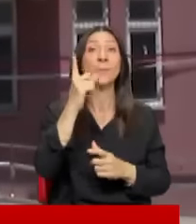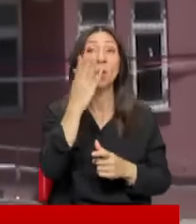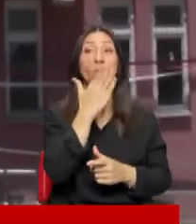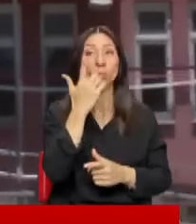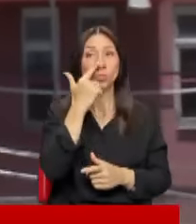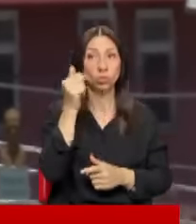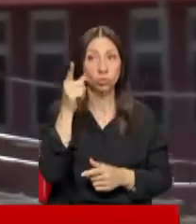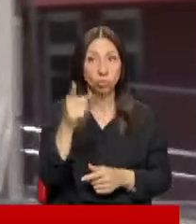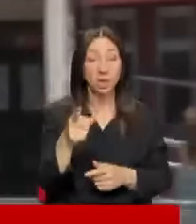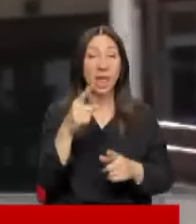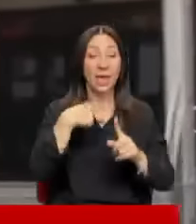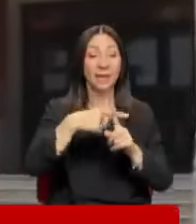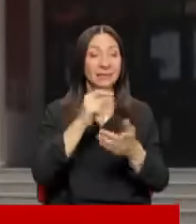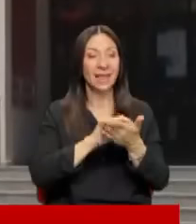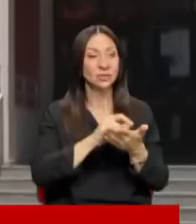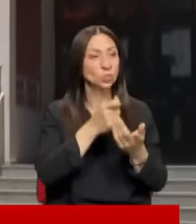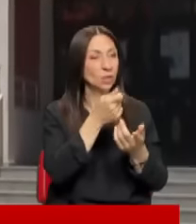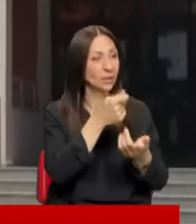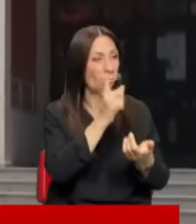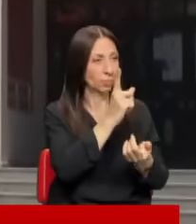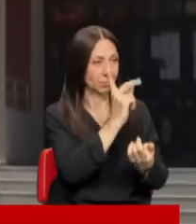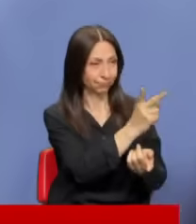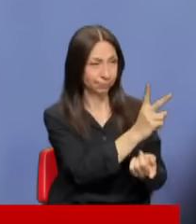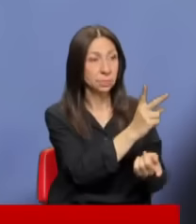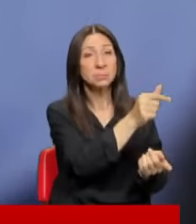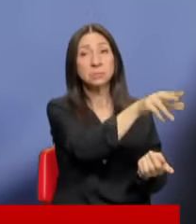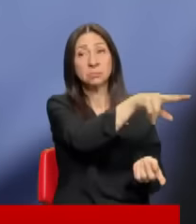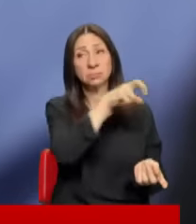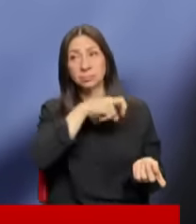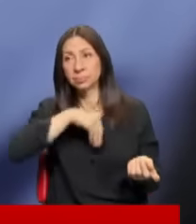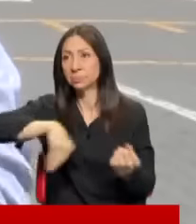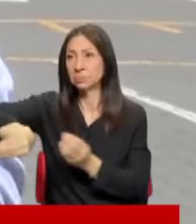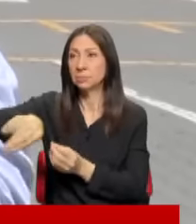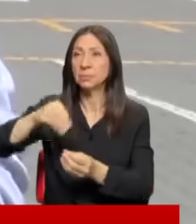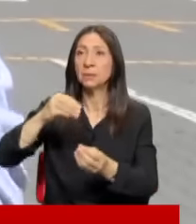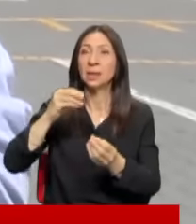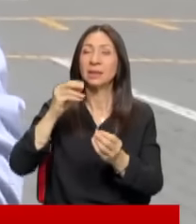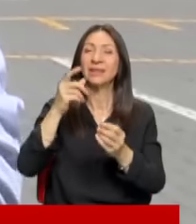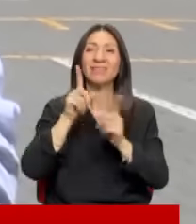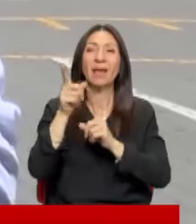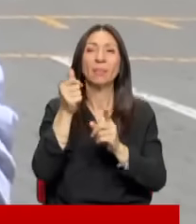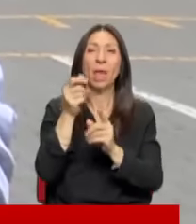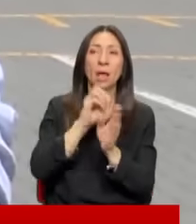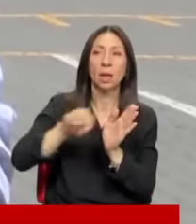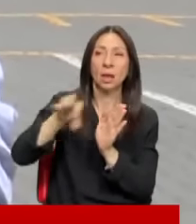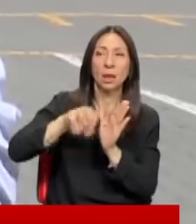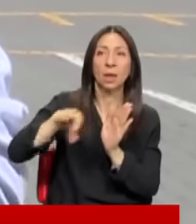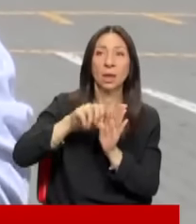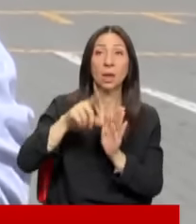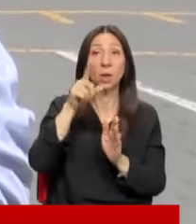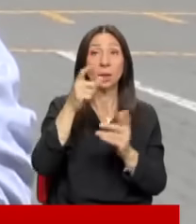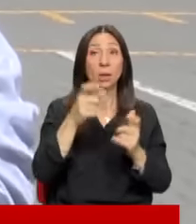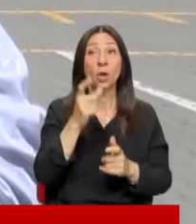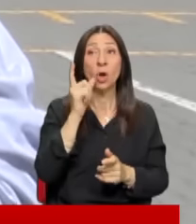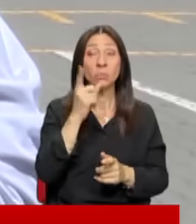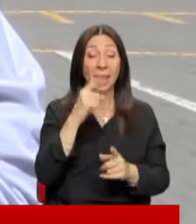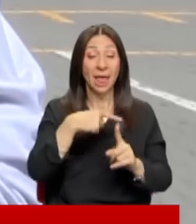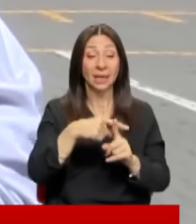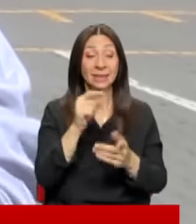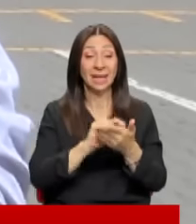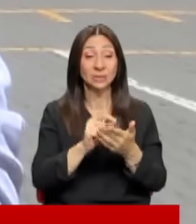okul müdürünün ek ders ücretlerini kripto paraya yatırdığı iddia ediliyor. İşte iddiaların odağındaki o ortaokul, öğretmenlerin ek